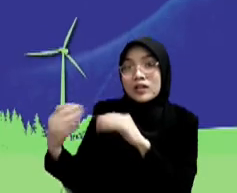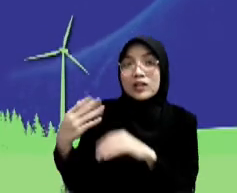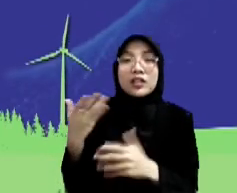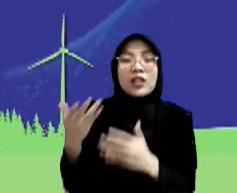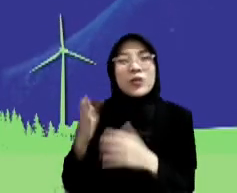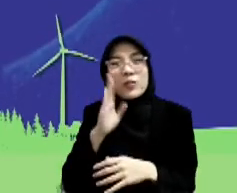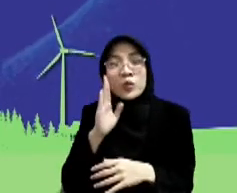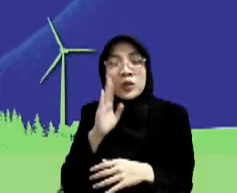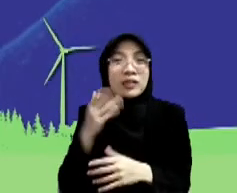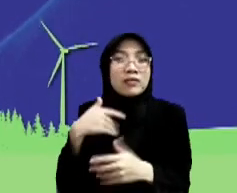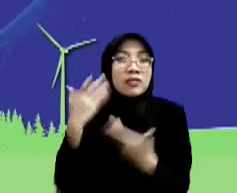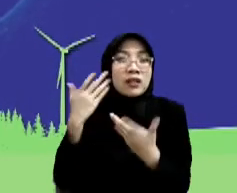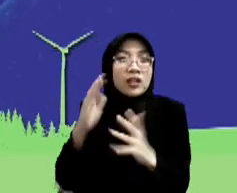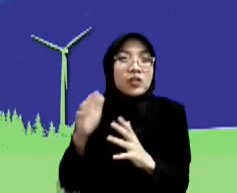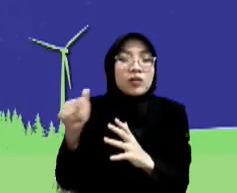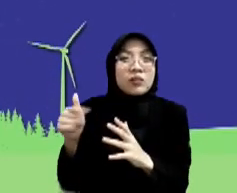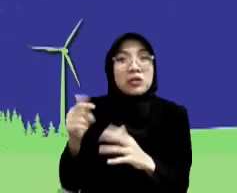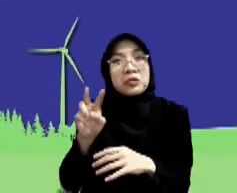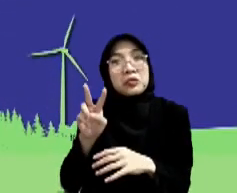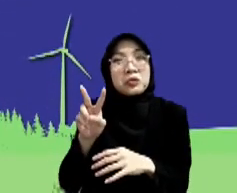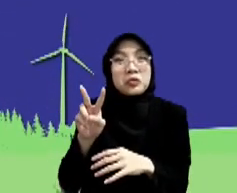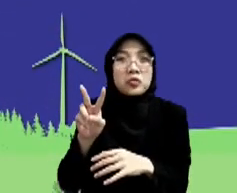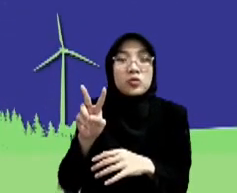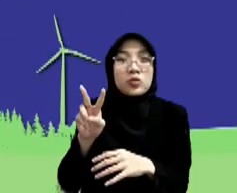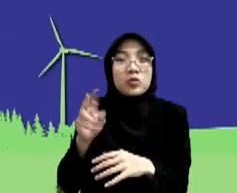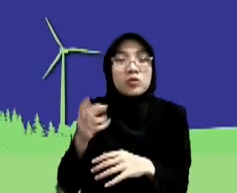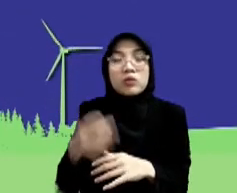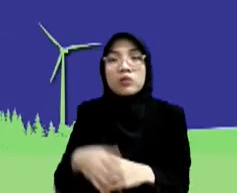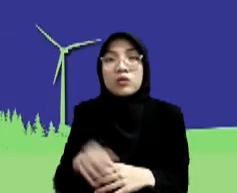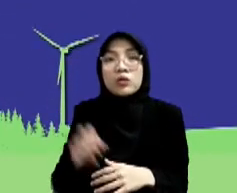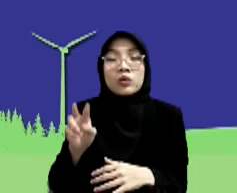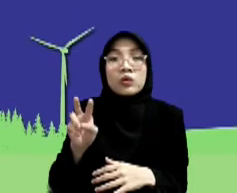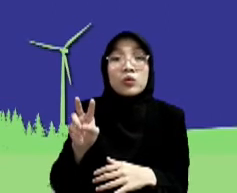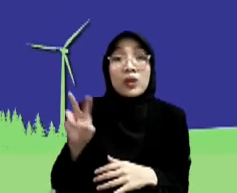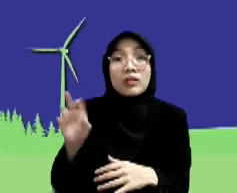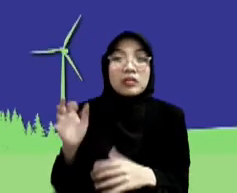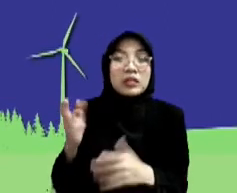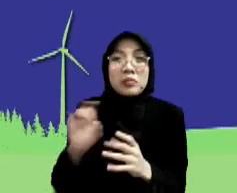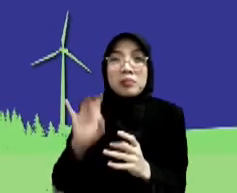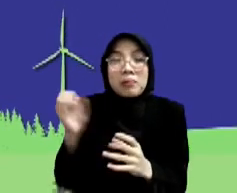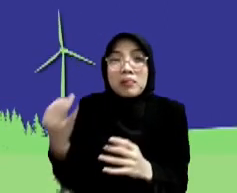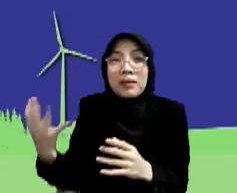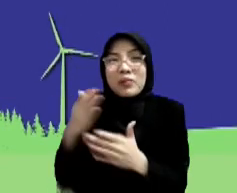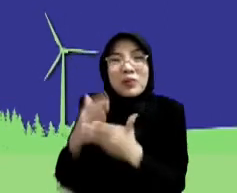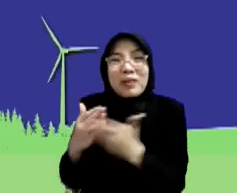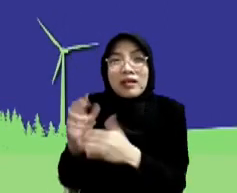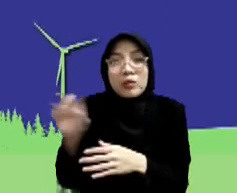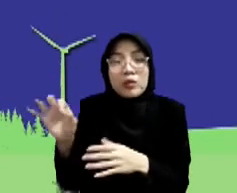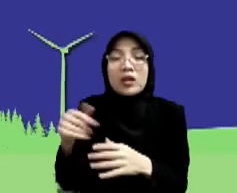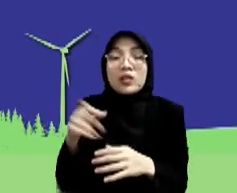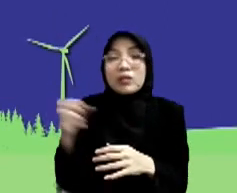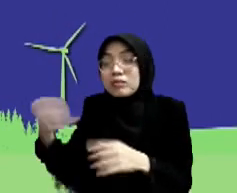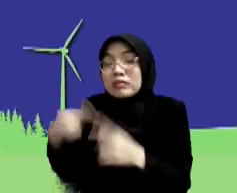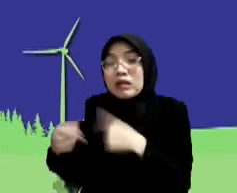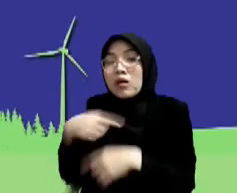like I don't know maybe in his late 20 mid 20s lah gitu dia cerita bahwa Bapak saya enggak ngerti